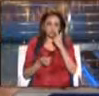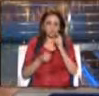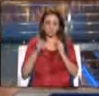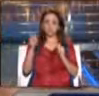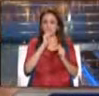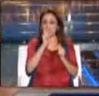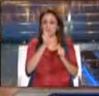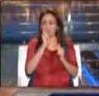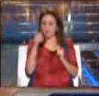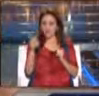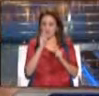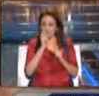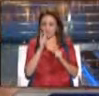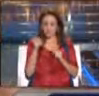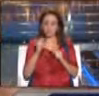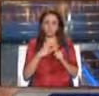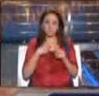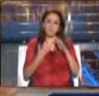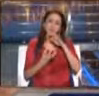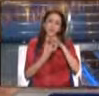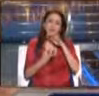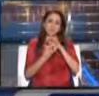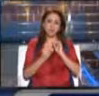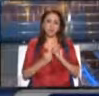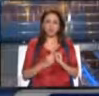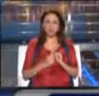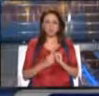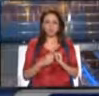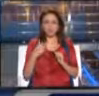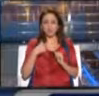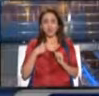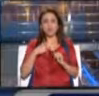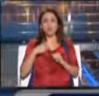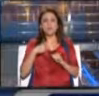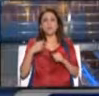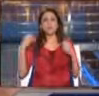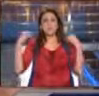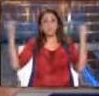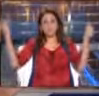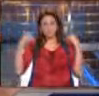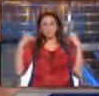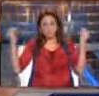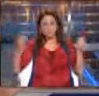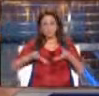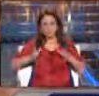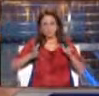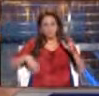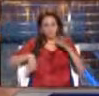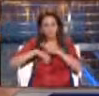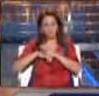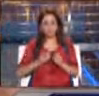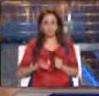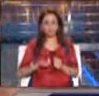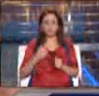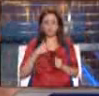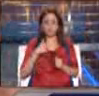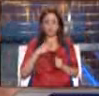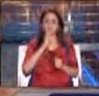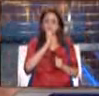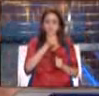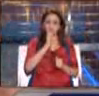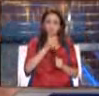مثلا؟ انا خريج جامعه وفي نفس الوقت كمان رياضي ومثلت بلدي، يبقى ايه اللي قلل مني ان ايه